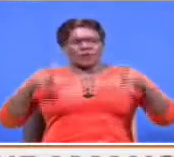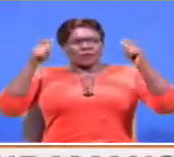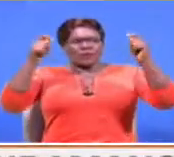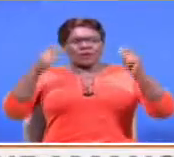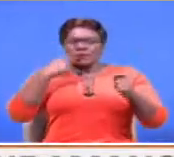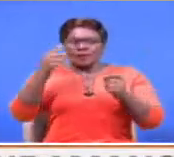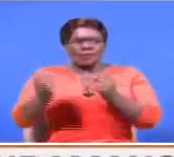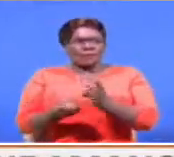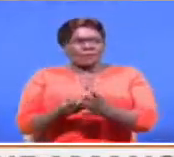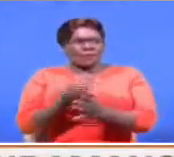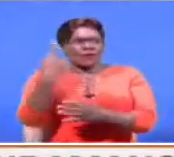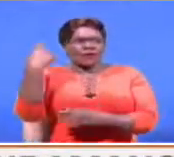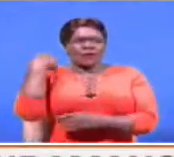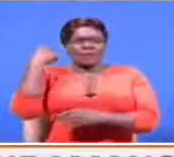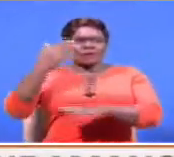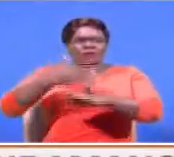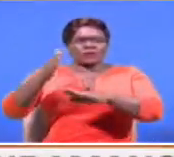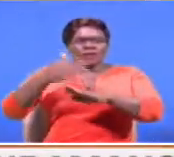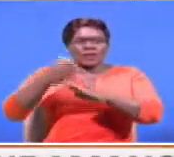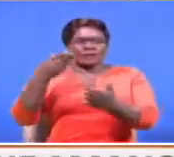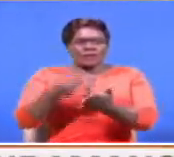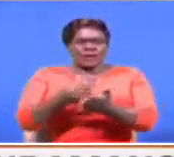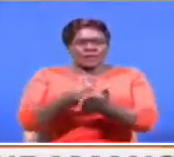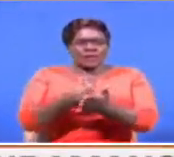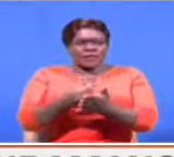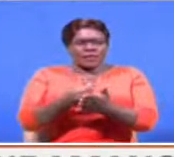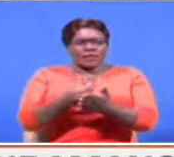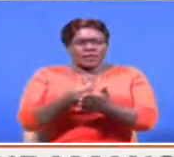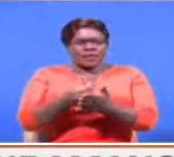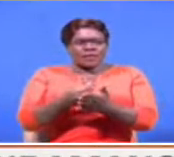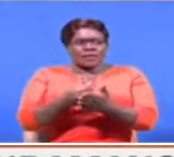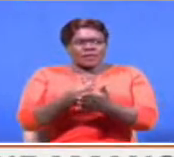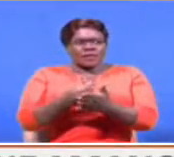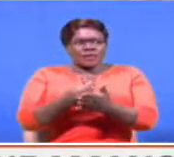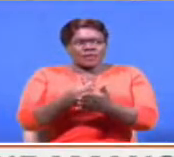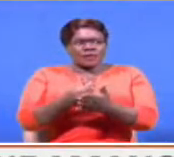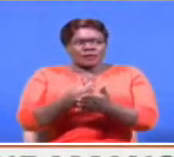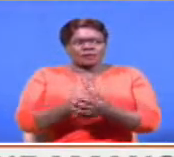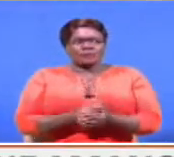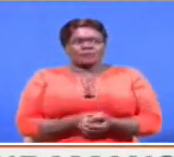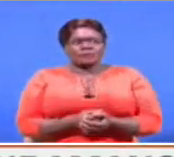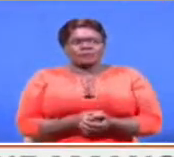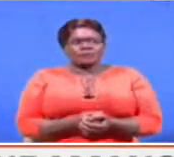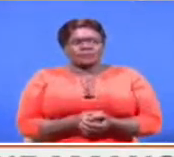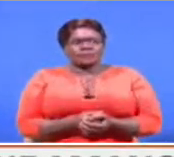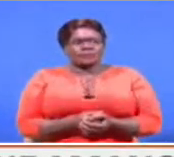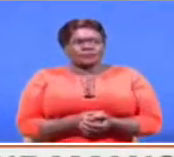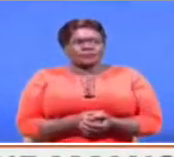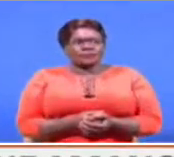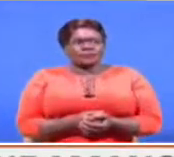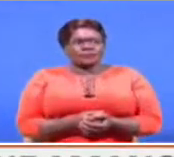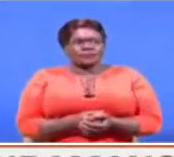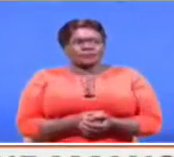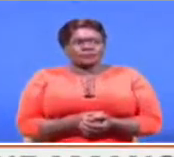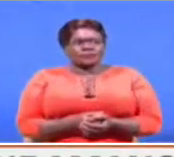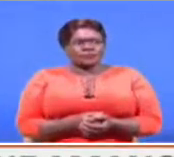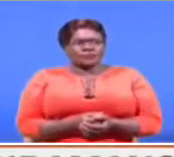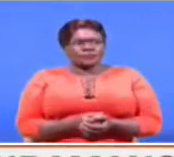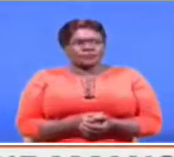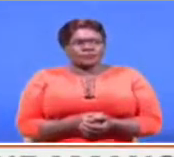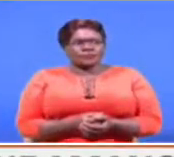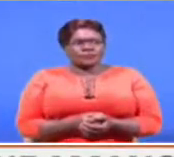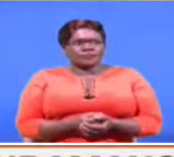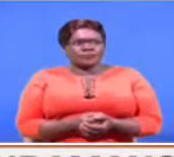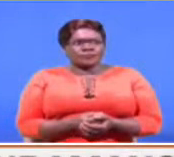huku wakizindua nambari ya kutuma msaada utakao wafikia wahanga wa maandamano. Daniel Karioki, KTN